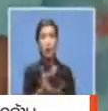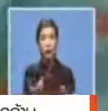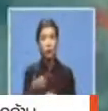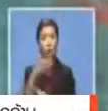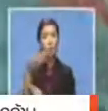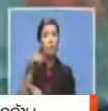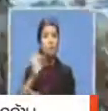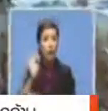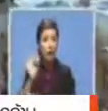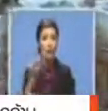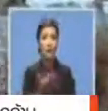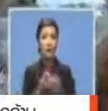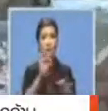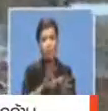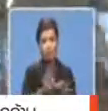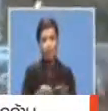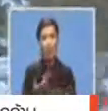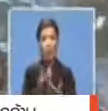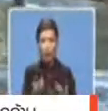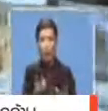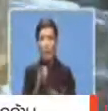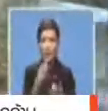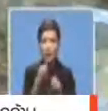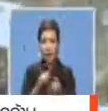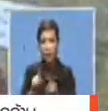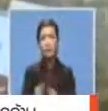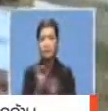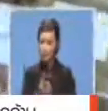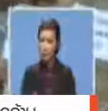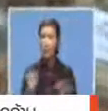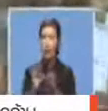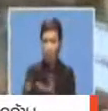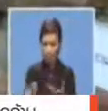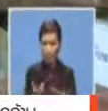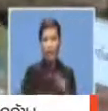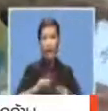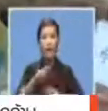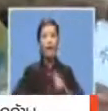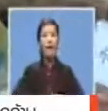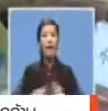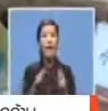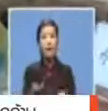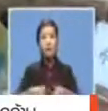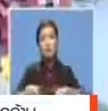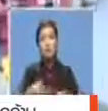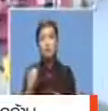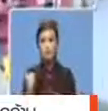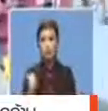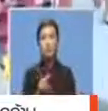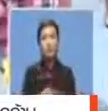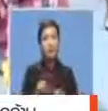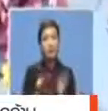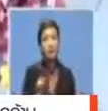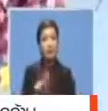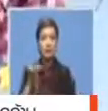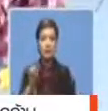ครับก็จะเป็นการนำนโยบายการสร้างค่านิยมคนไทย12ประการเอาไปใส่ไว้ในหลักสูตรการศึกษาขั้นพื้น